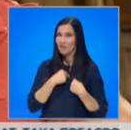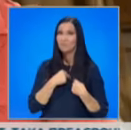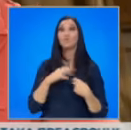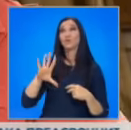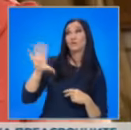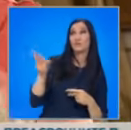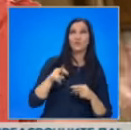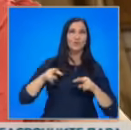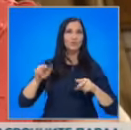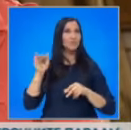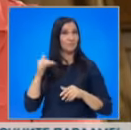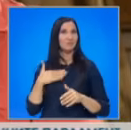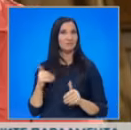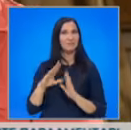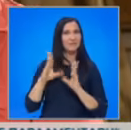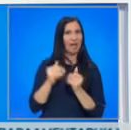че всички останали ще бъдат с нас.